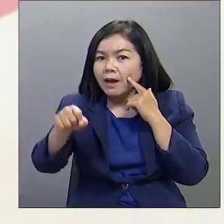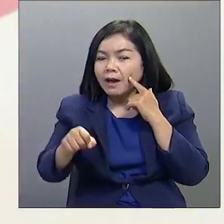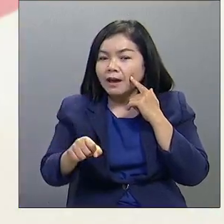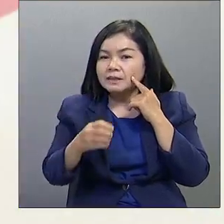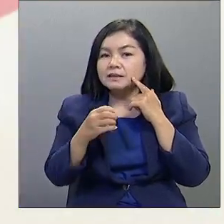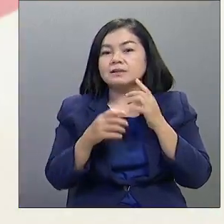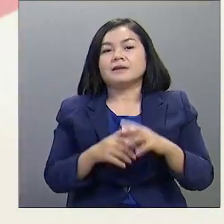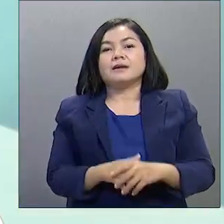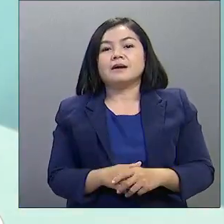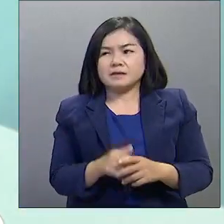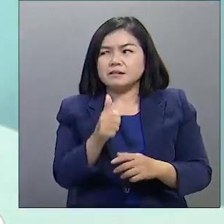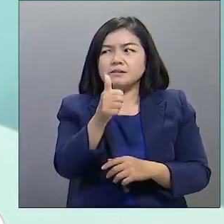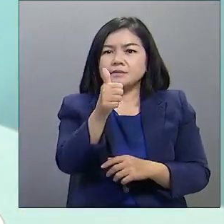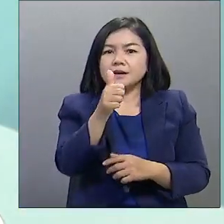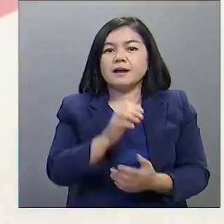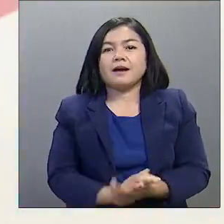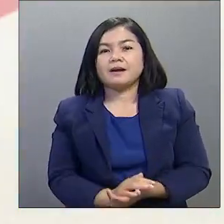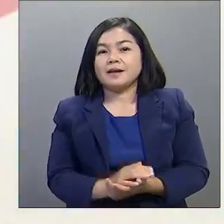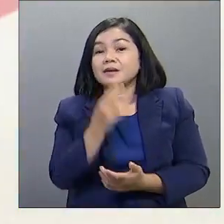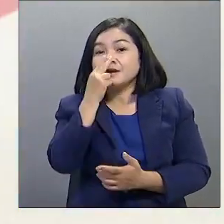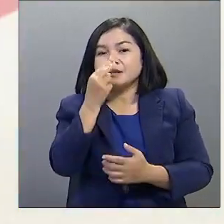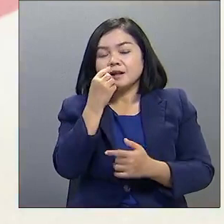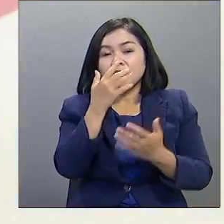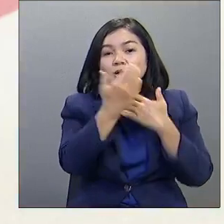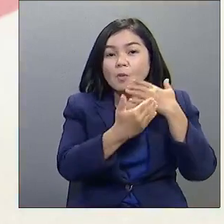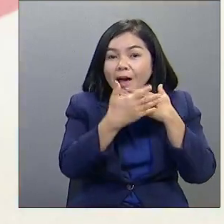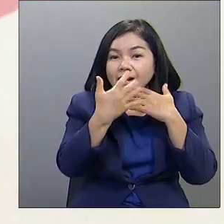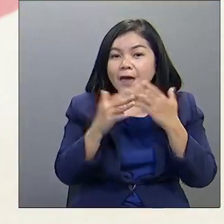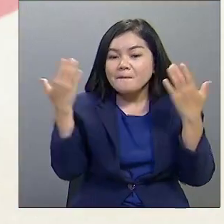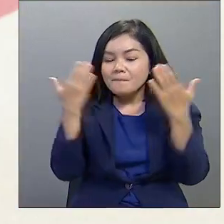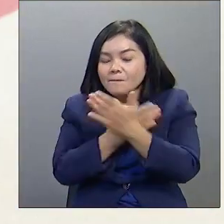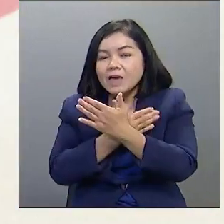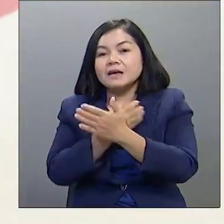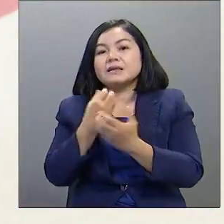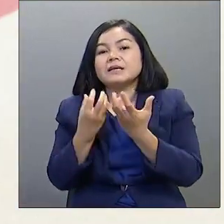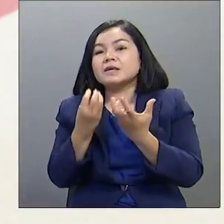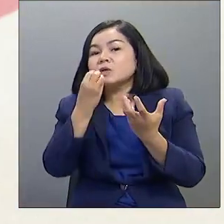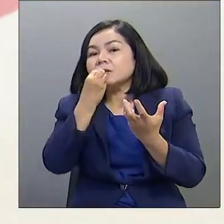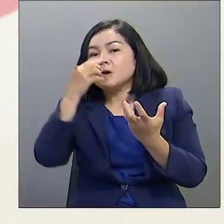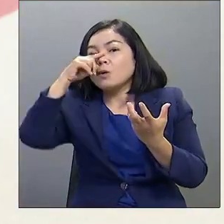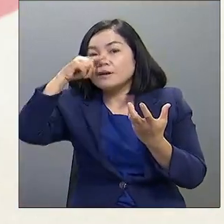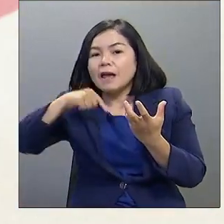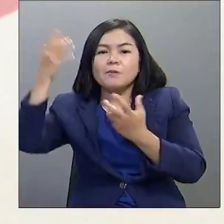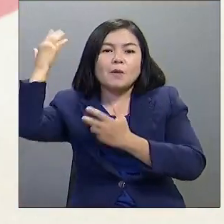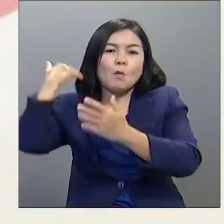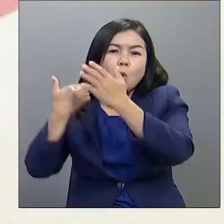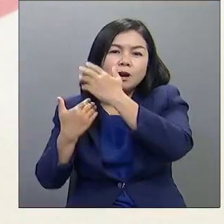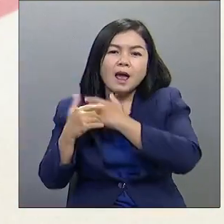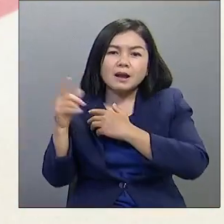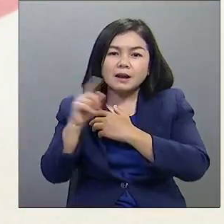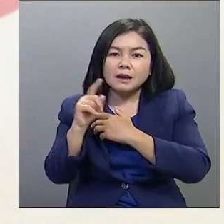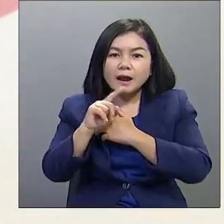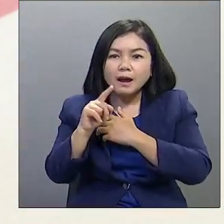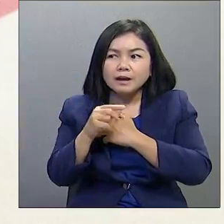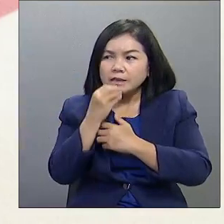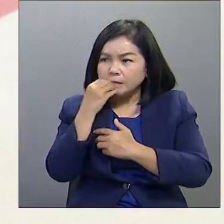ป ได้อยู่ได้อยู่ พาไปกินขนมไทยกันบ้างคุณผู้ชมครับพากันไปกินขนมนางเล็ดขนมไทยโบราณนะครับเขาบอกว่าที่หน้านั้นเนี่ย